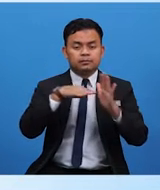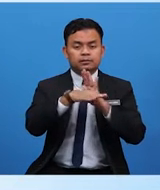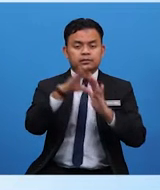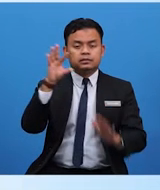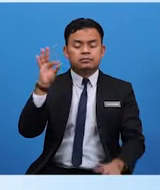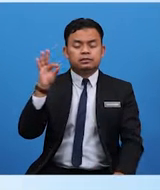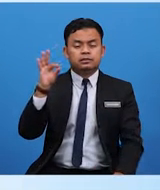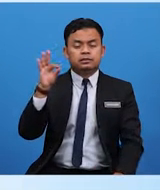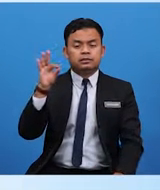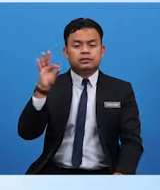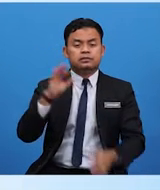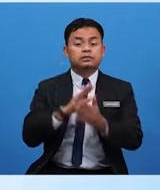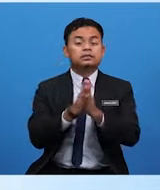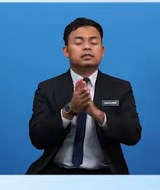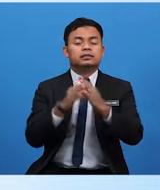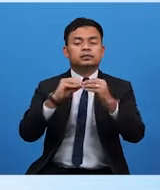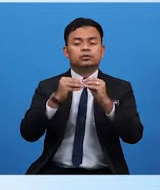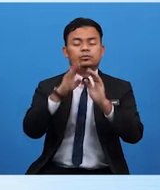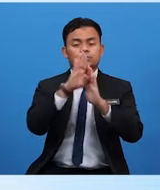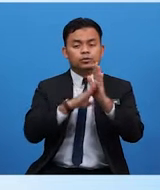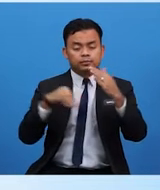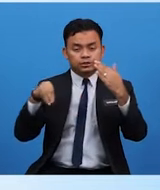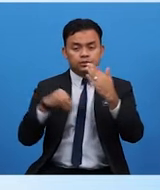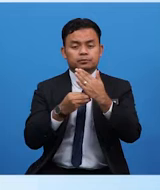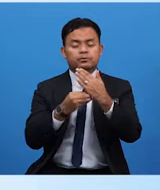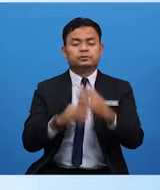19/9 kepada nomor bercampur